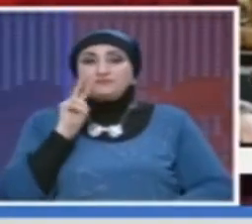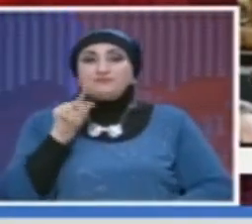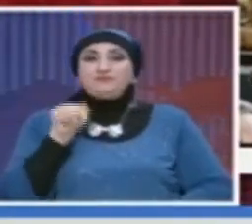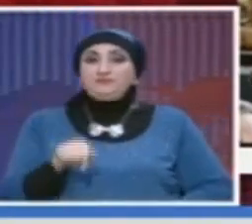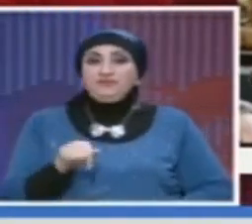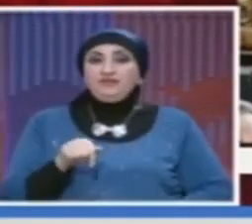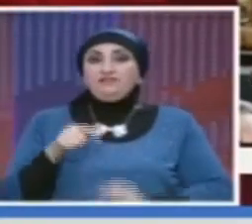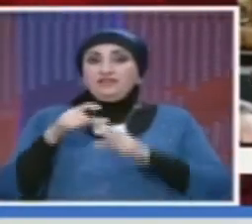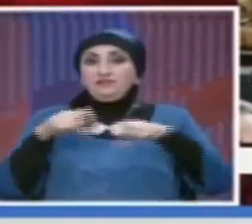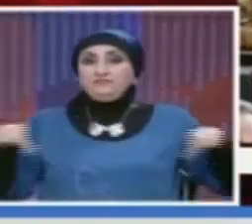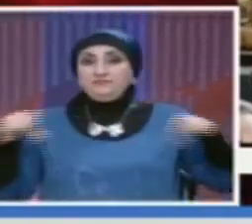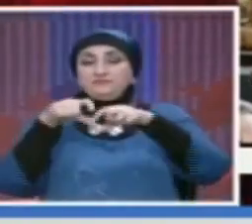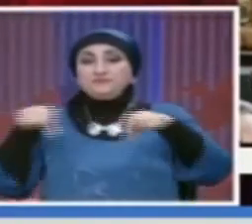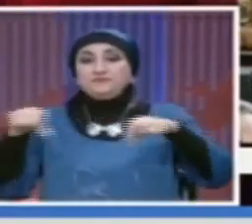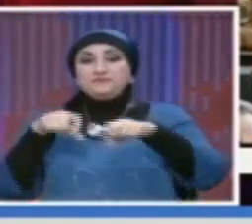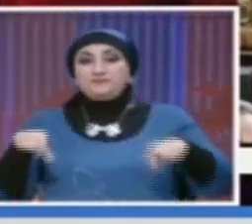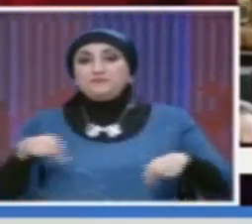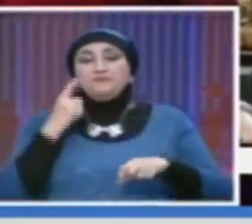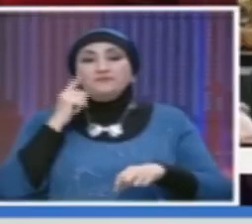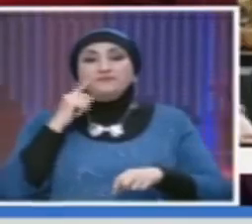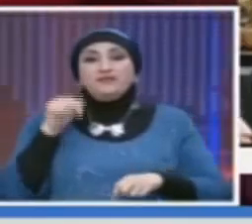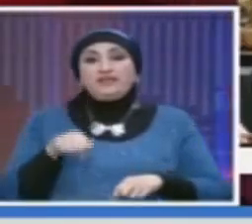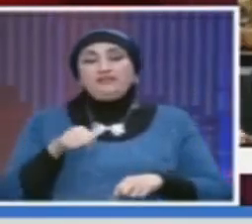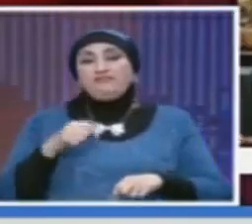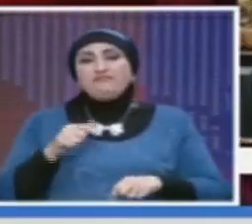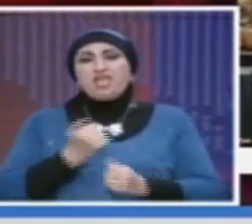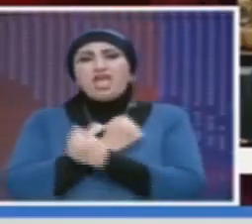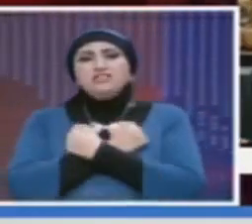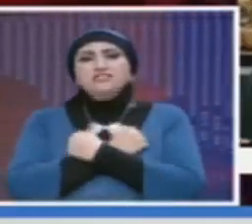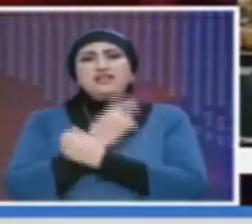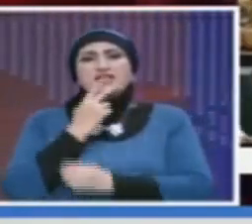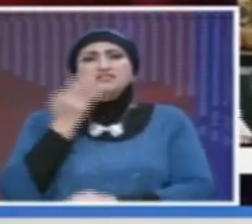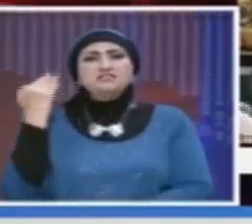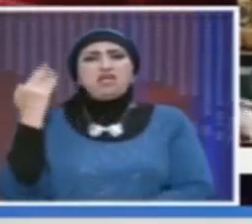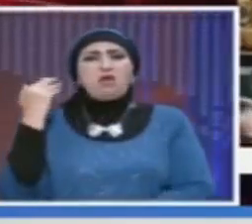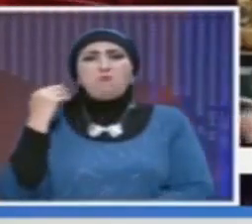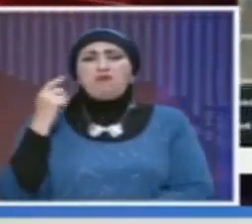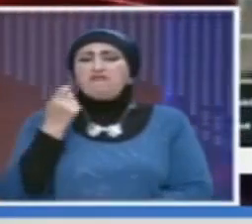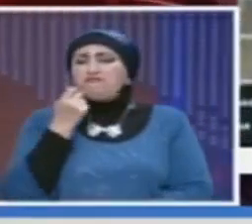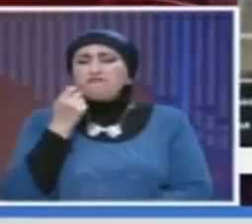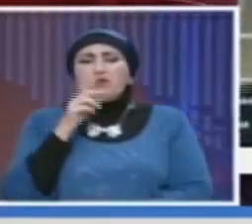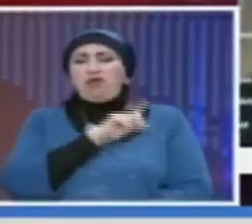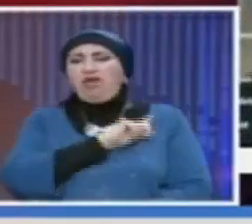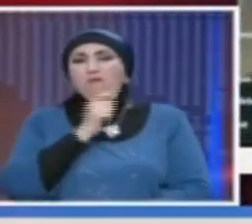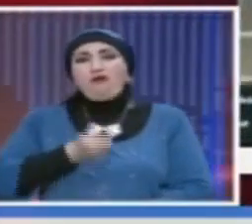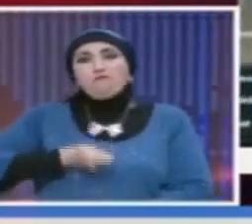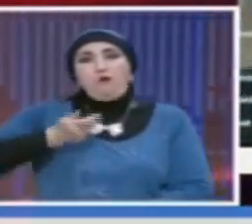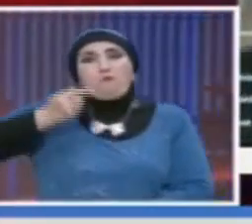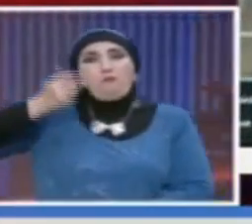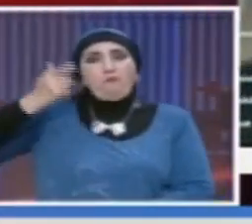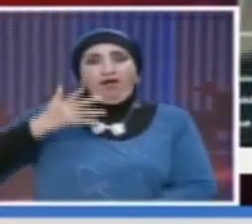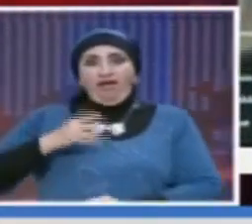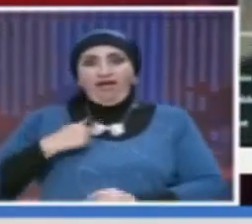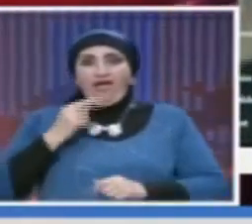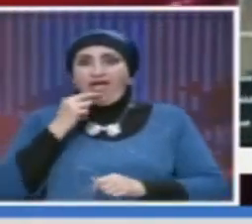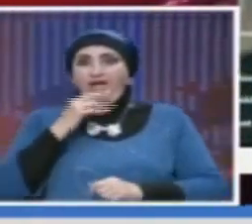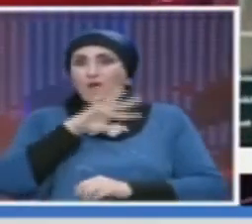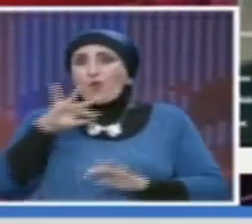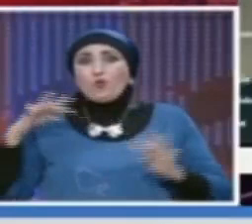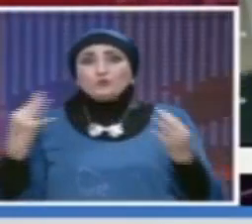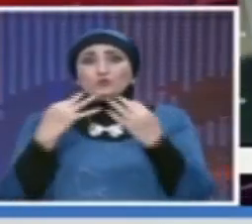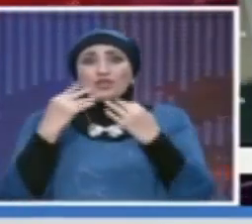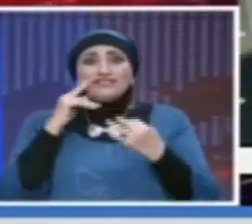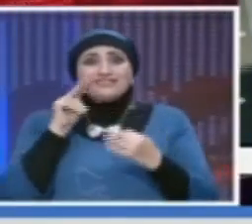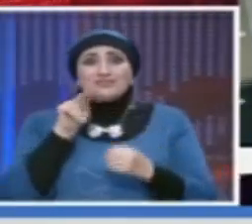لمشاهدة هذه المقتنيات الأثرية التي لا تقدر بثمن. فالعظم لحضرتك والسادة المشاهدين اللي